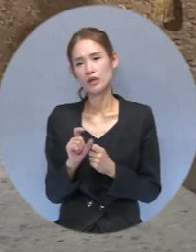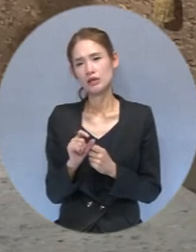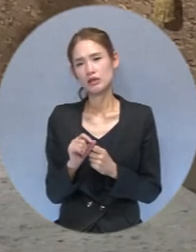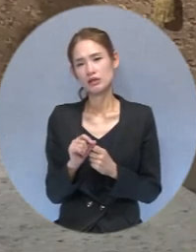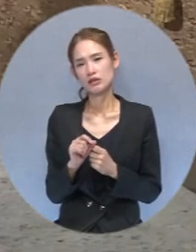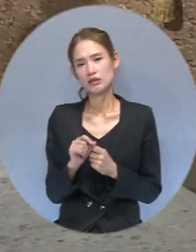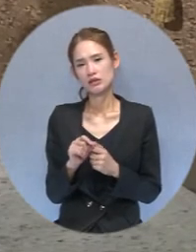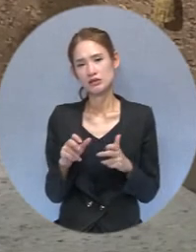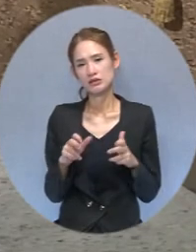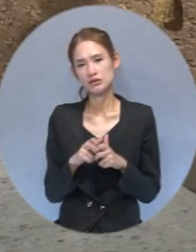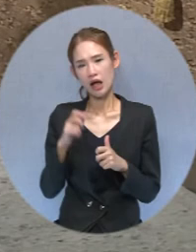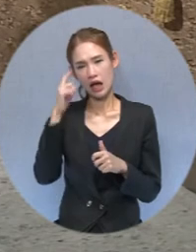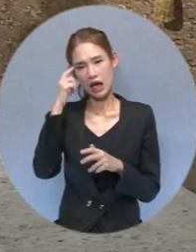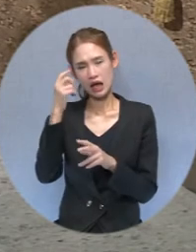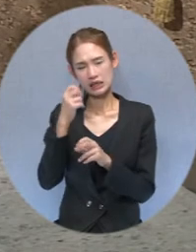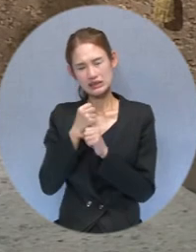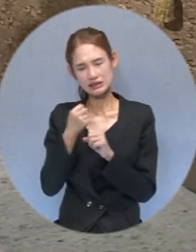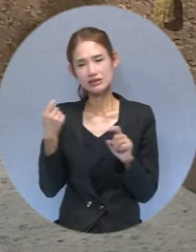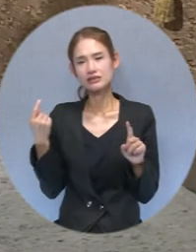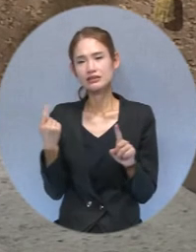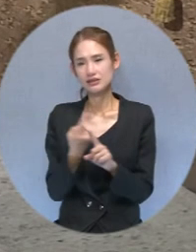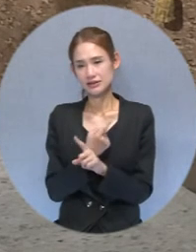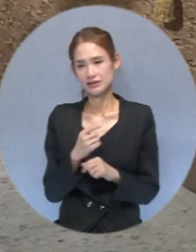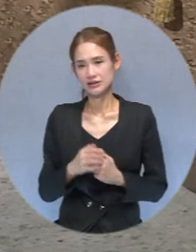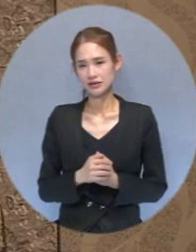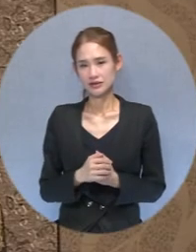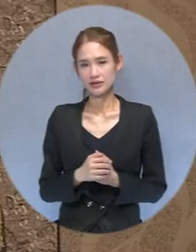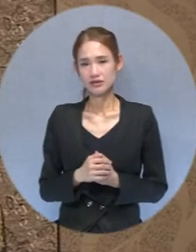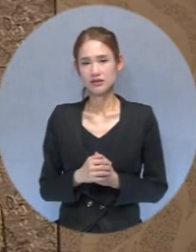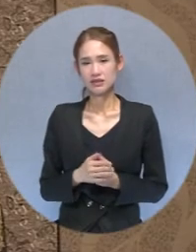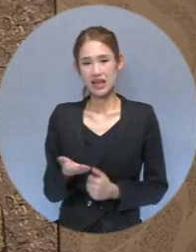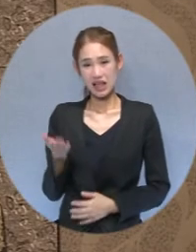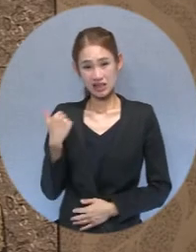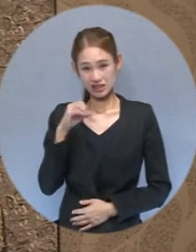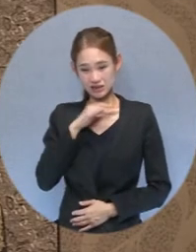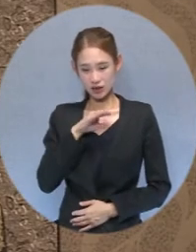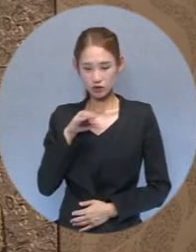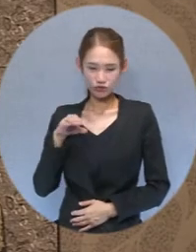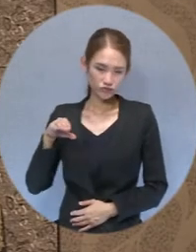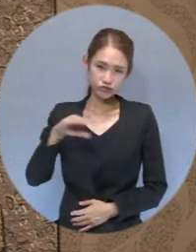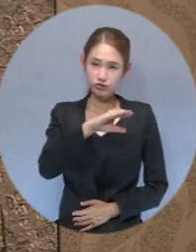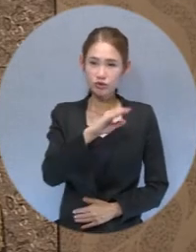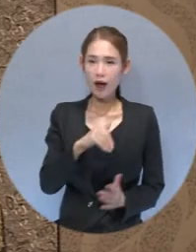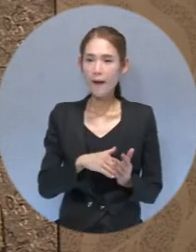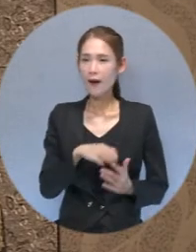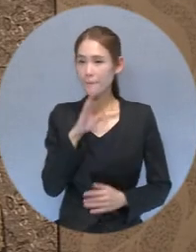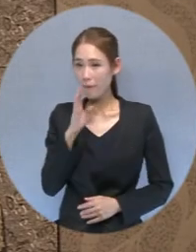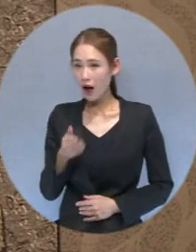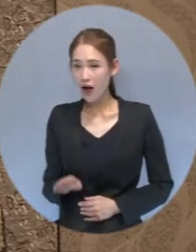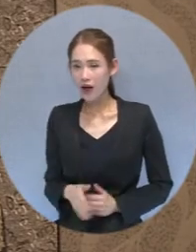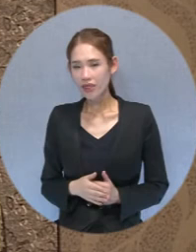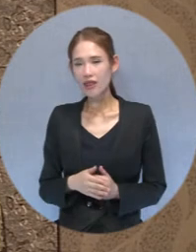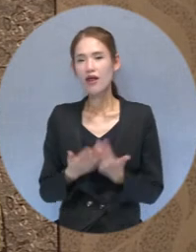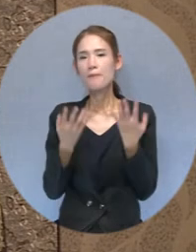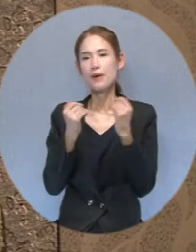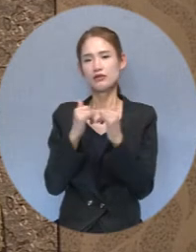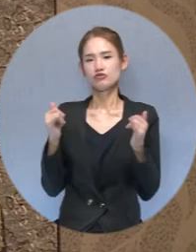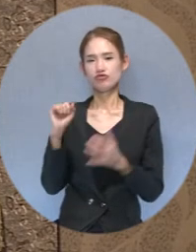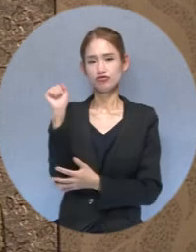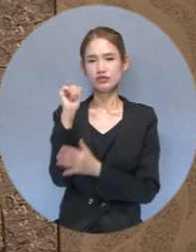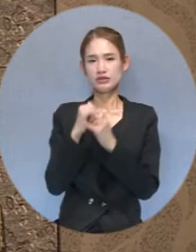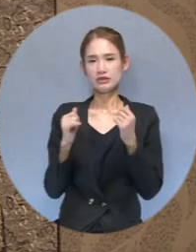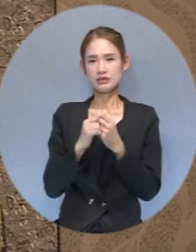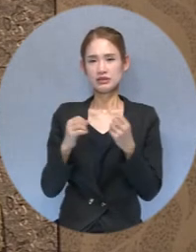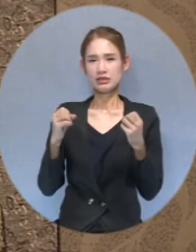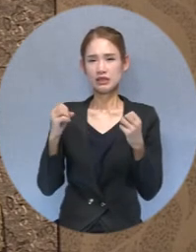인식 부분이겠죠. 저희가 같이 공유해야 되는. 네. 예전에는 그냥 막 이렇게 씽씽 갔는데 요즘은 또 어르신 많은 운전자분들이 차 서서